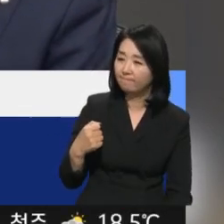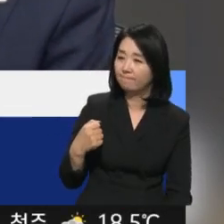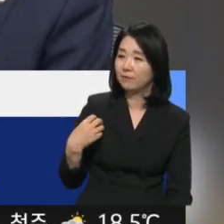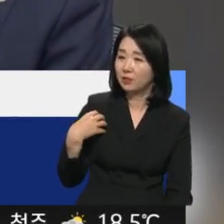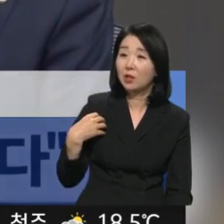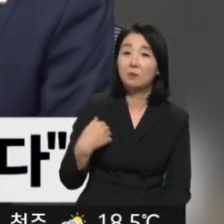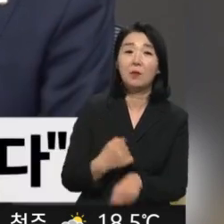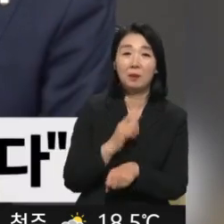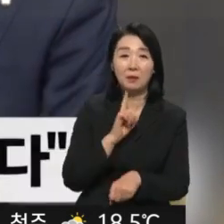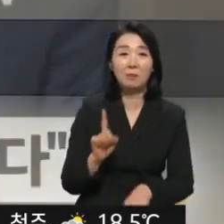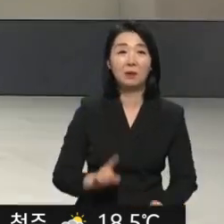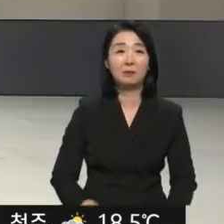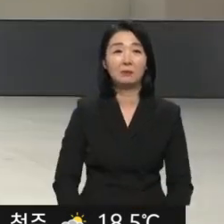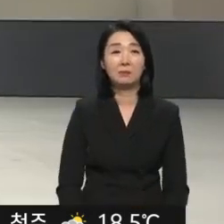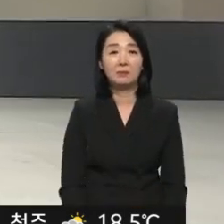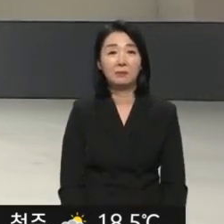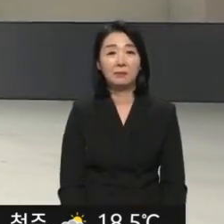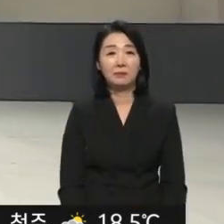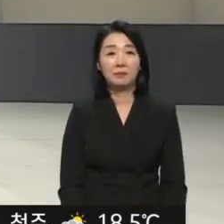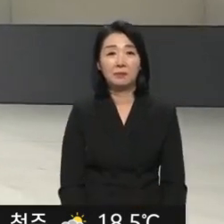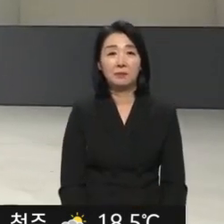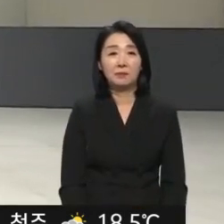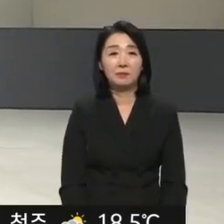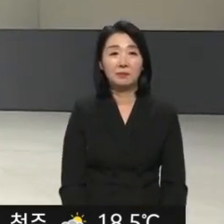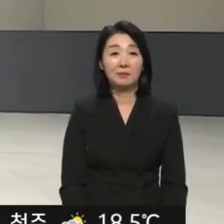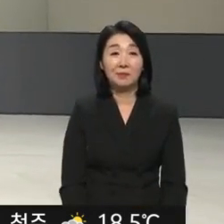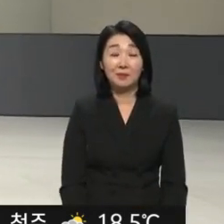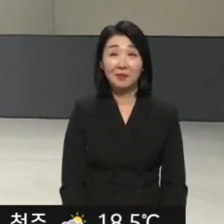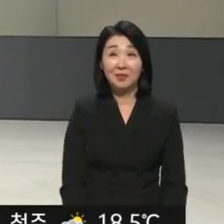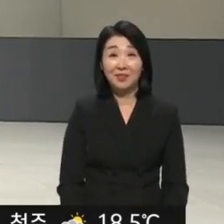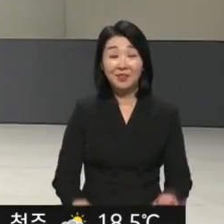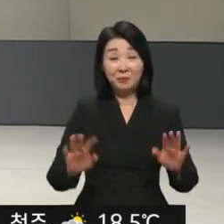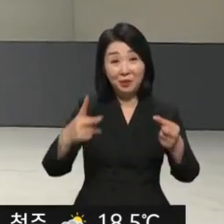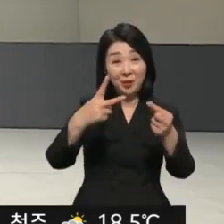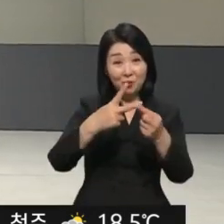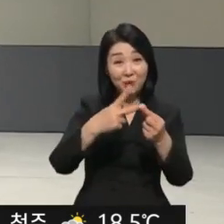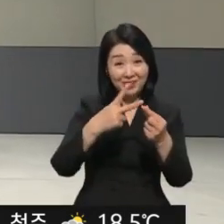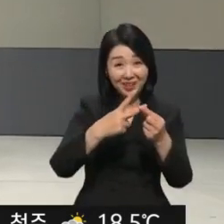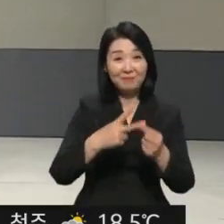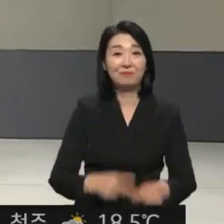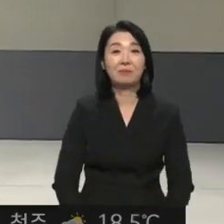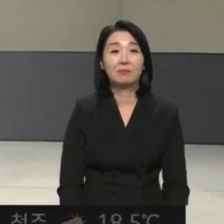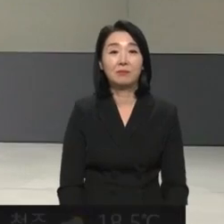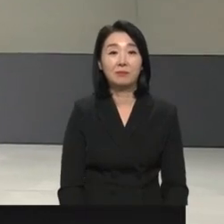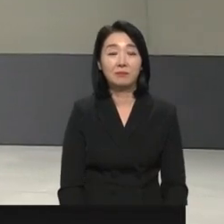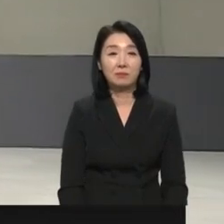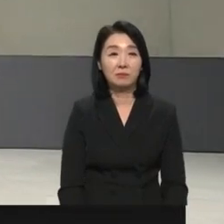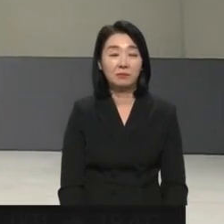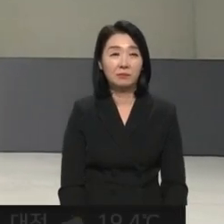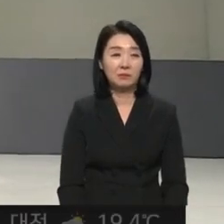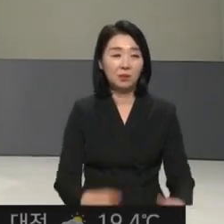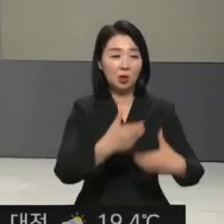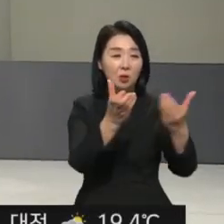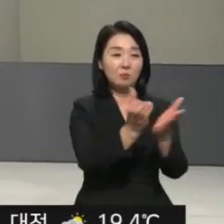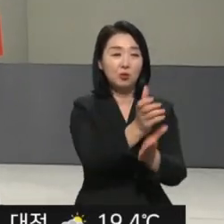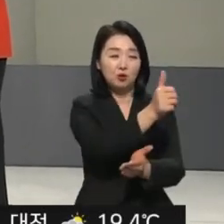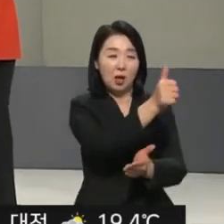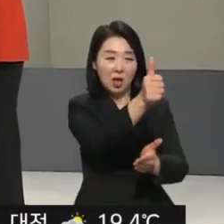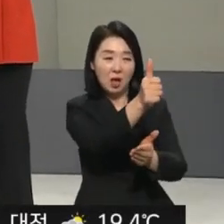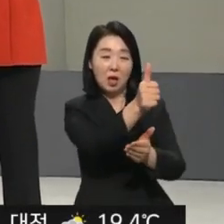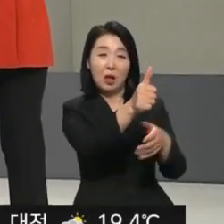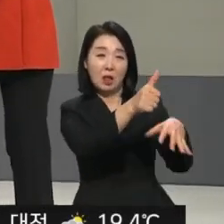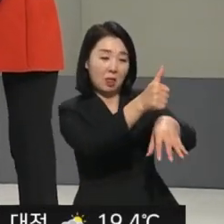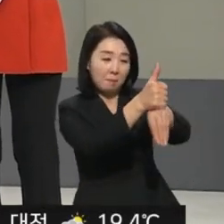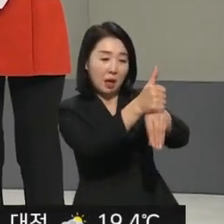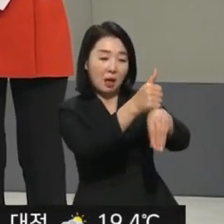건데 여기서 자연스럽게 이픽으로 이야기 이어가 봅니다. 지도부 사퇴입니다. 김민석